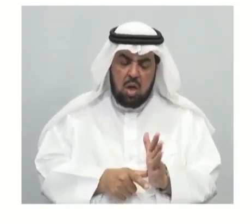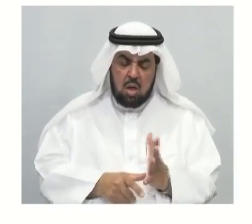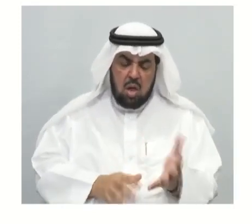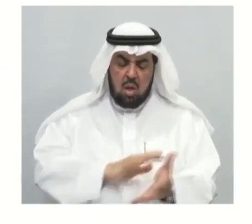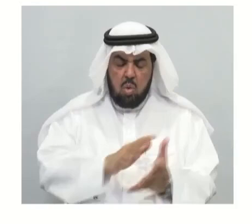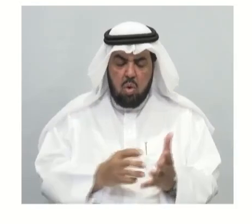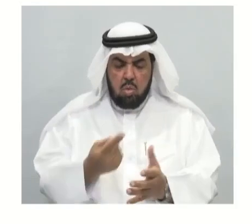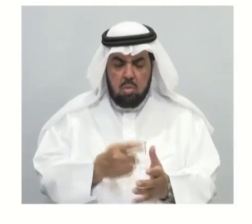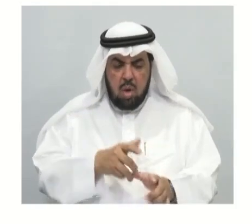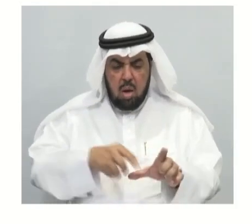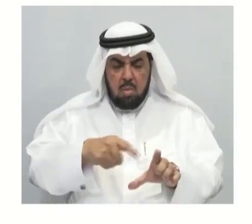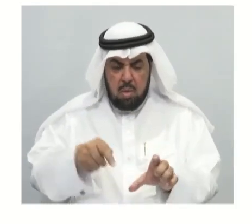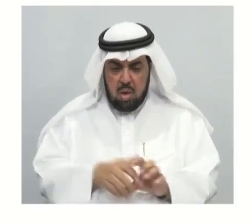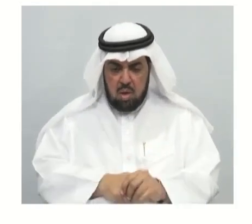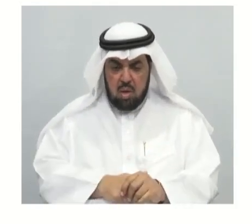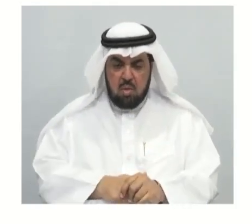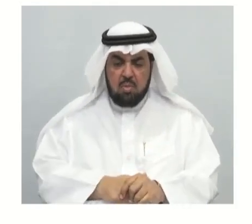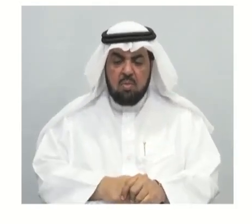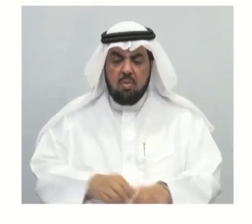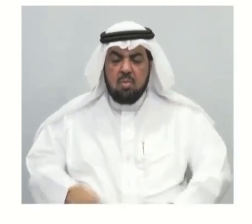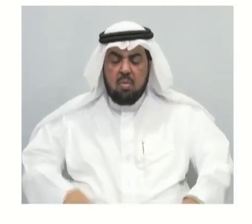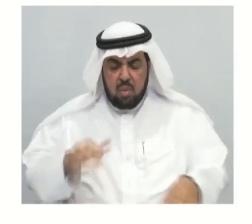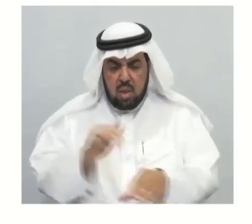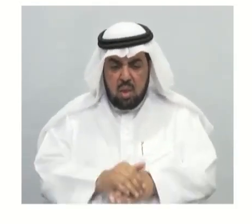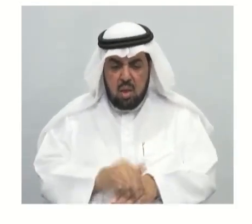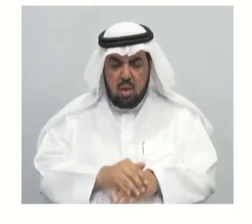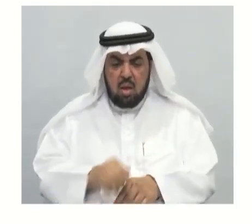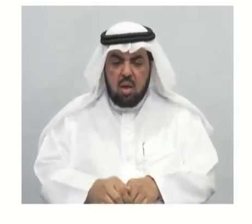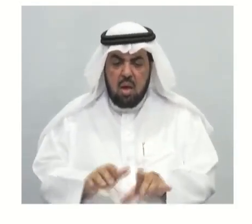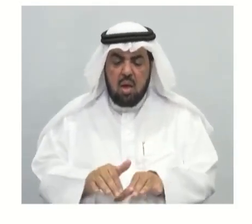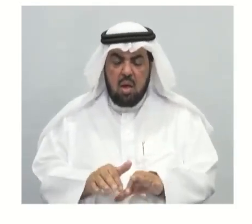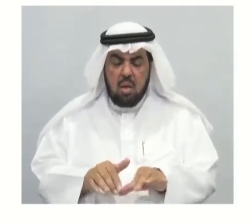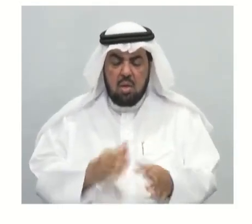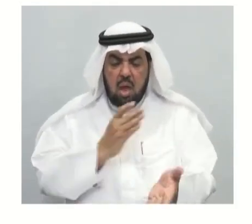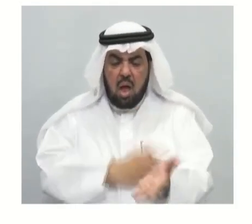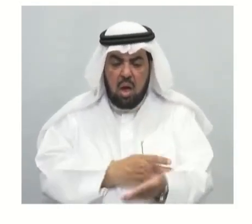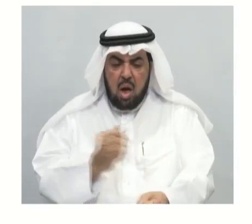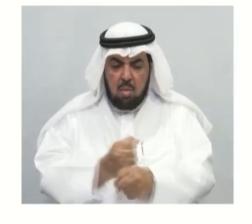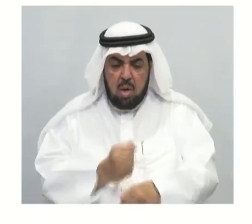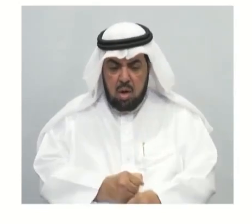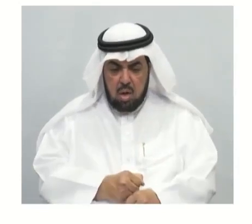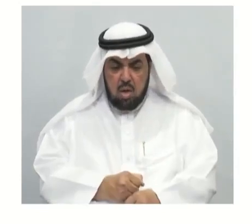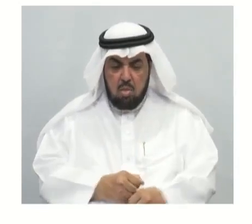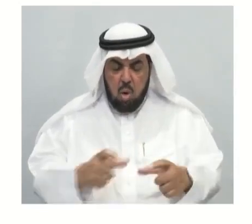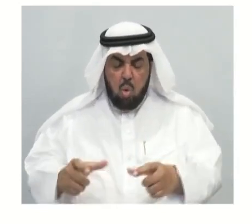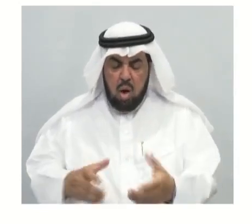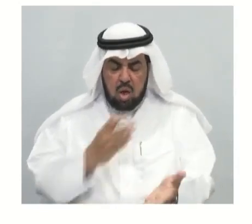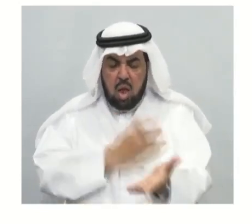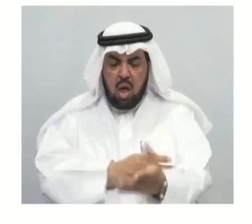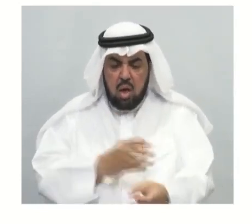والمخططات رس التوضيحيه في هذا الدرس تحدثنا عن كتابه تقرير الاعمال